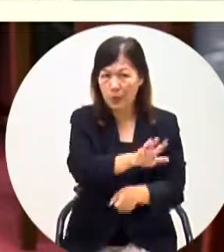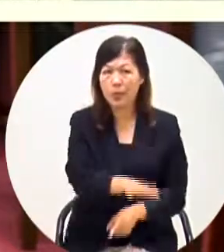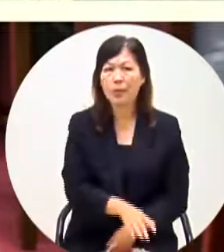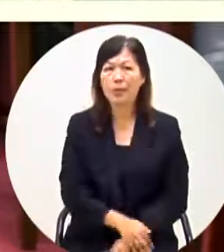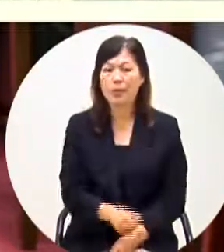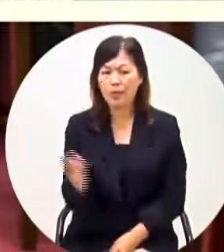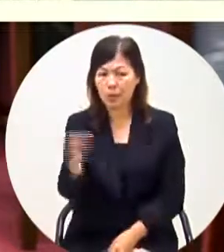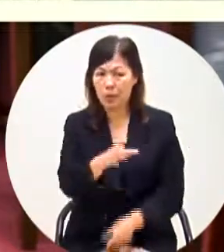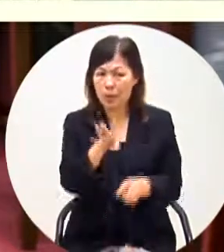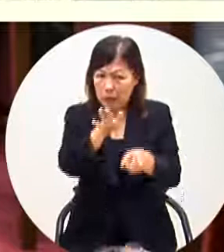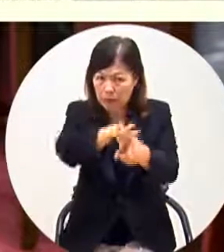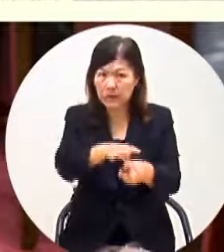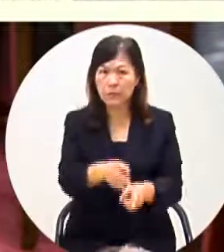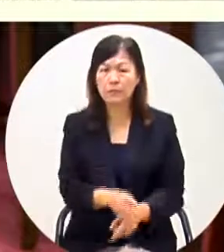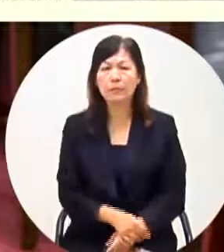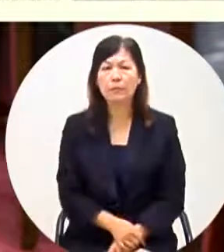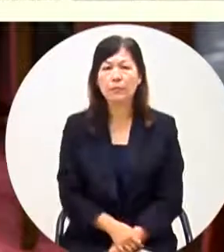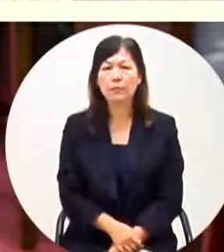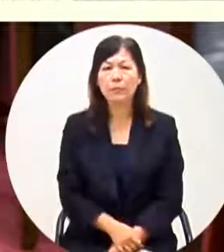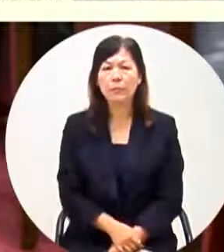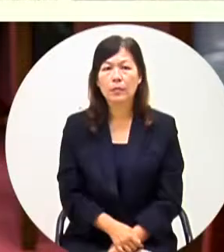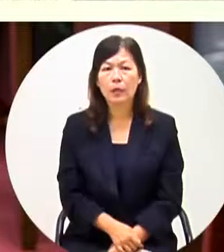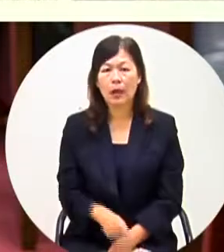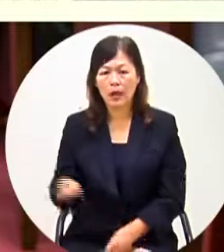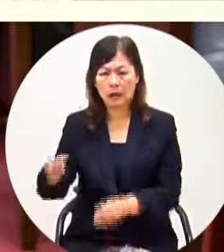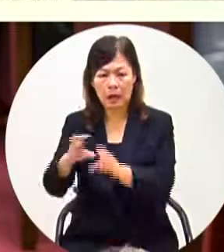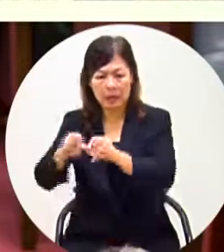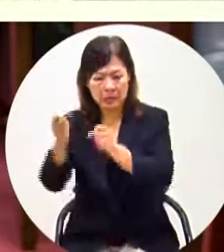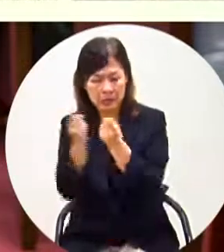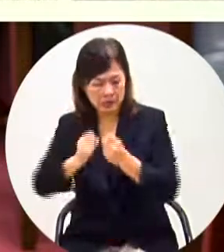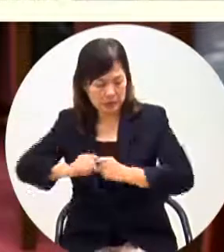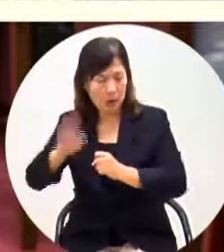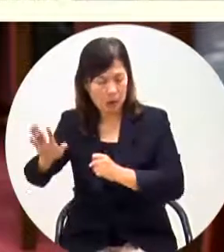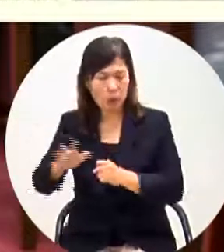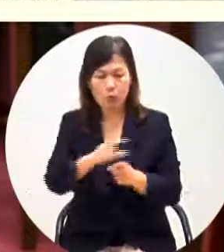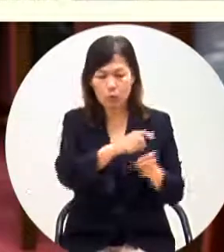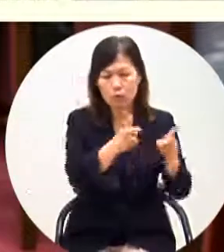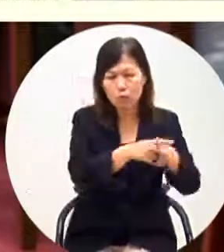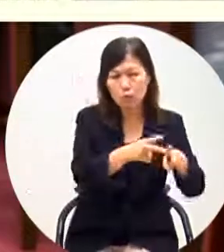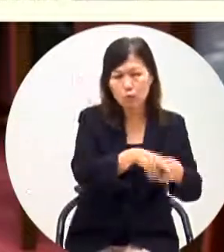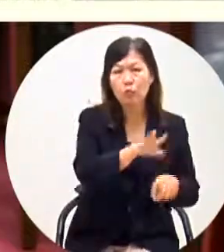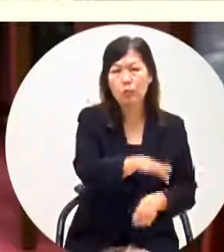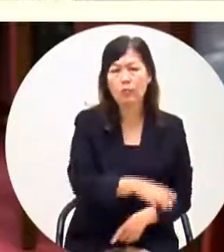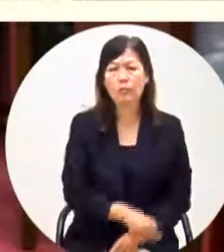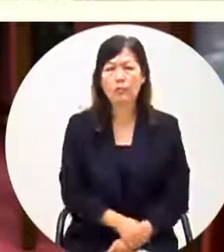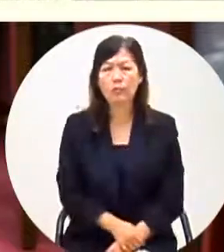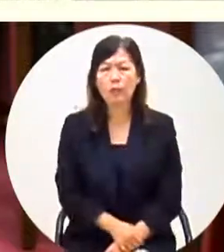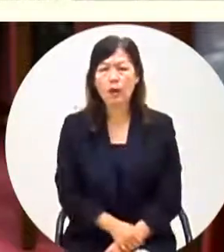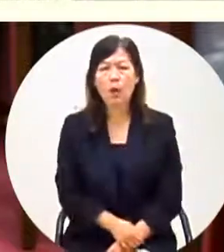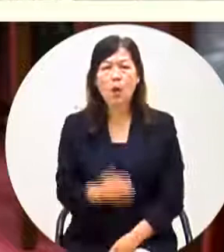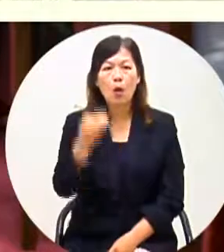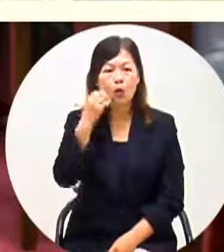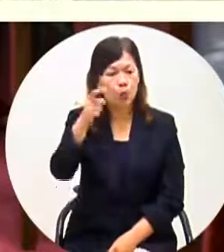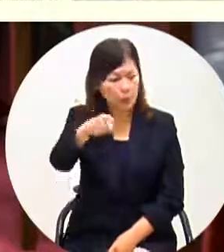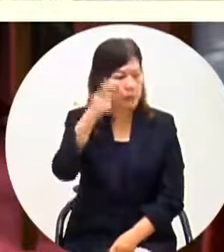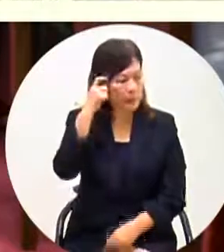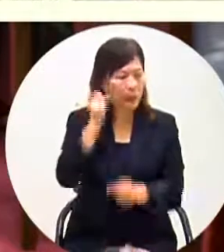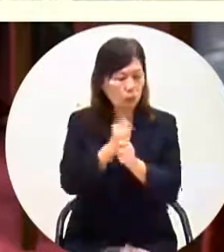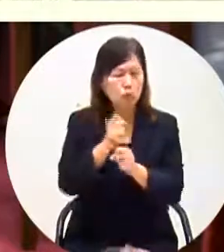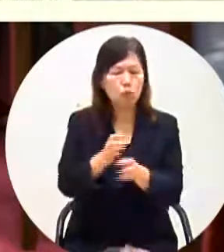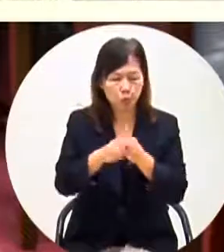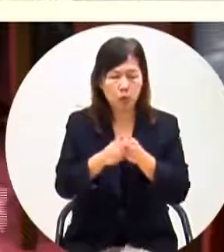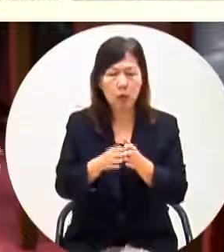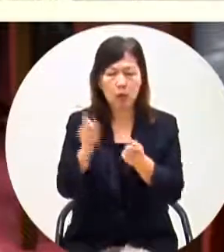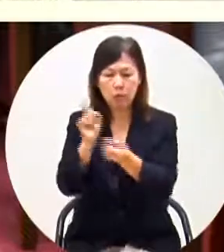八卦的腹地阁比台湾较大。市长，你如果若有要做代志，这个对你来讲是一件很小的事情